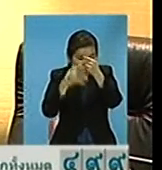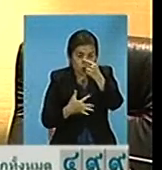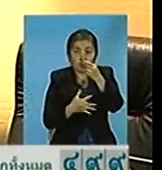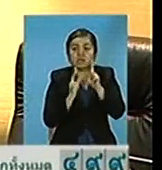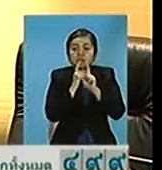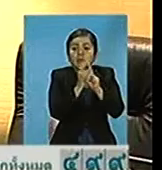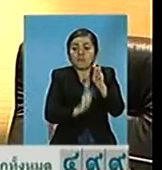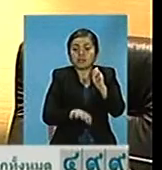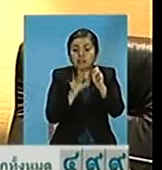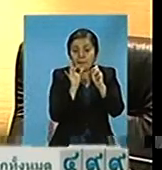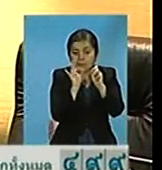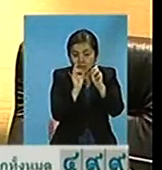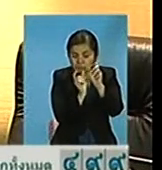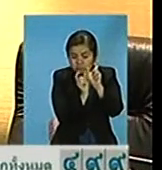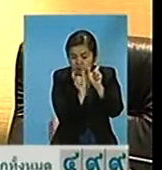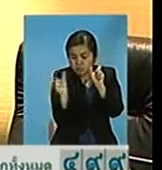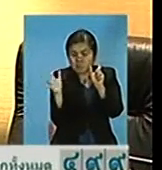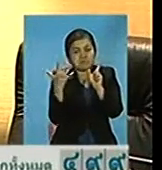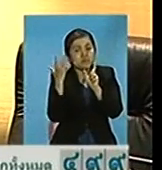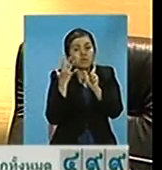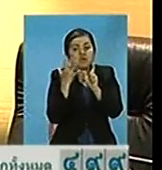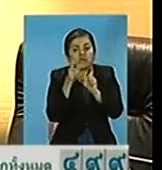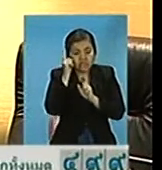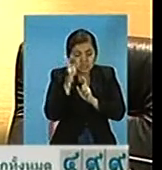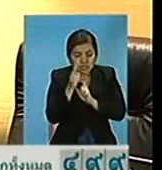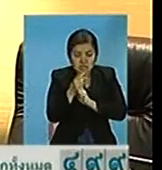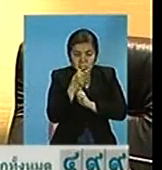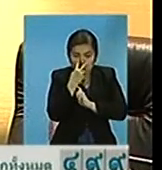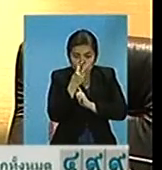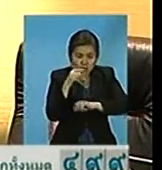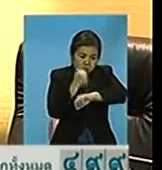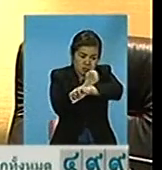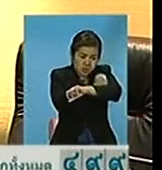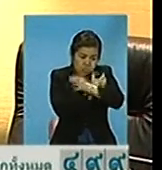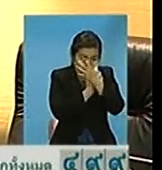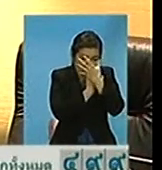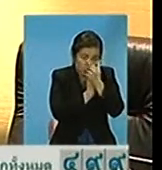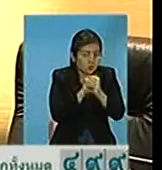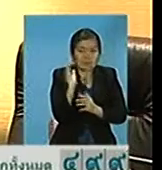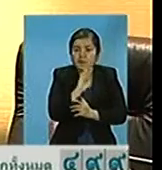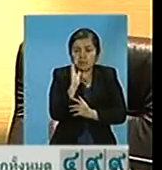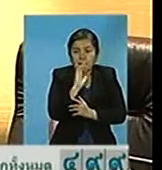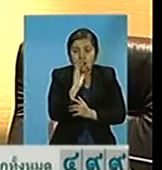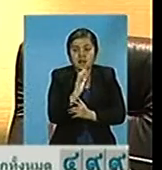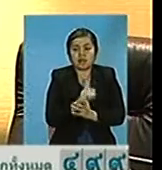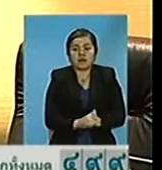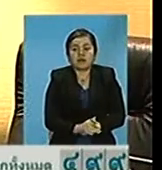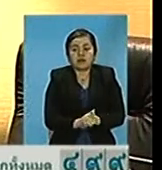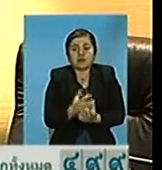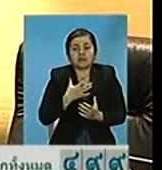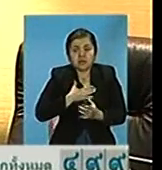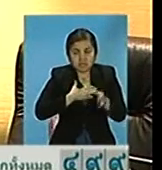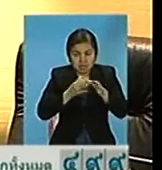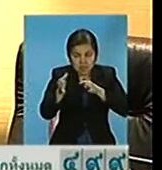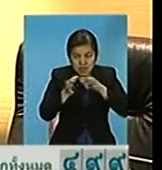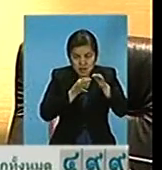นี้ไม่ใช่ว่าเราไม่ได้มองเห็นความสำคัญของผู้ใช้แรงงานชาวสวนยางก็อย่างที่ผมได้อธิบายและก